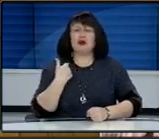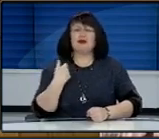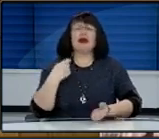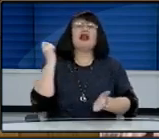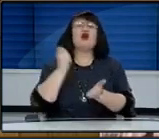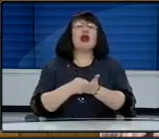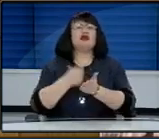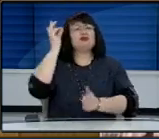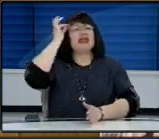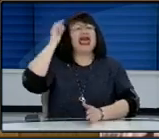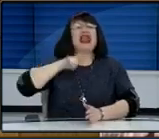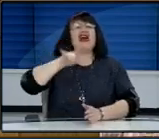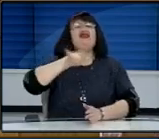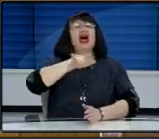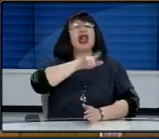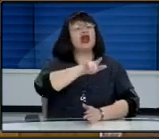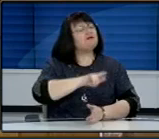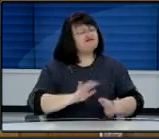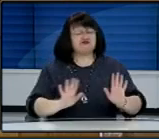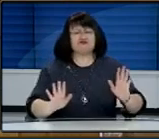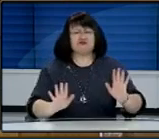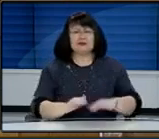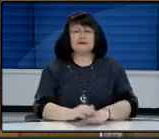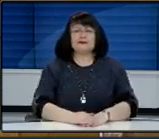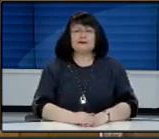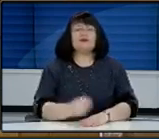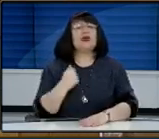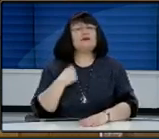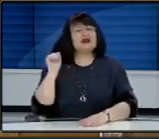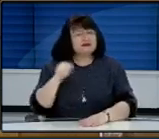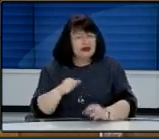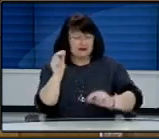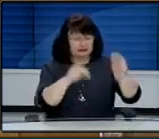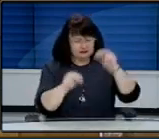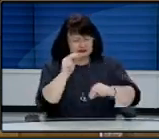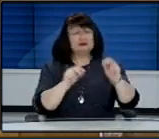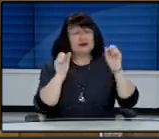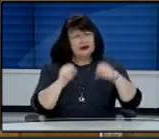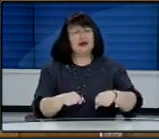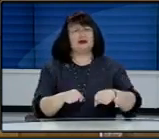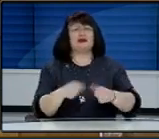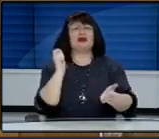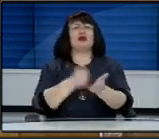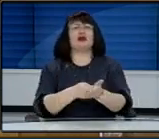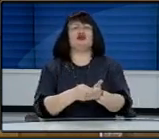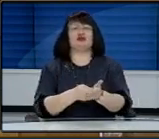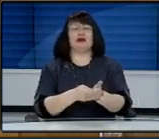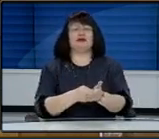την αγορά Ραφάλ, εν τούτης υπερψηφίσαμε την αγορά τους.